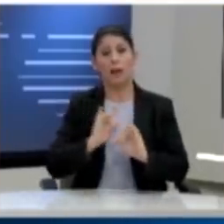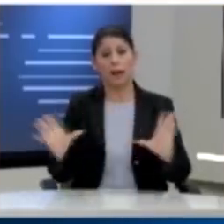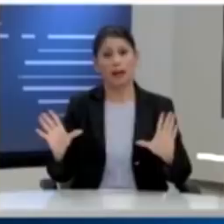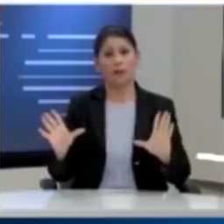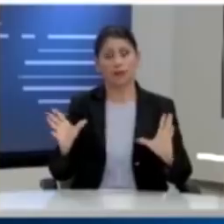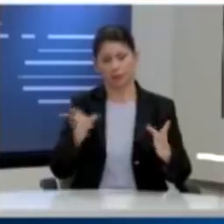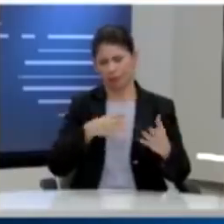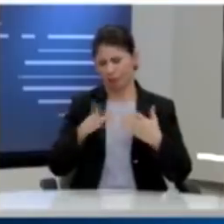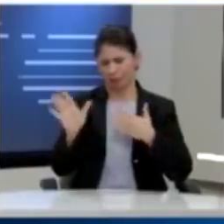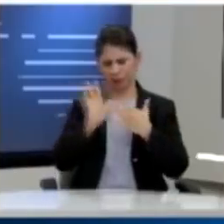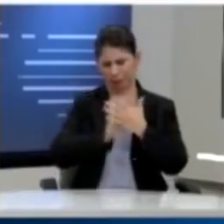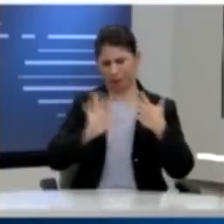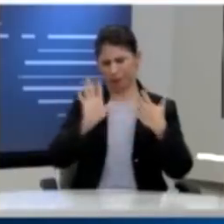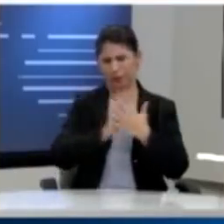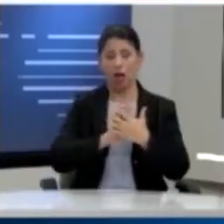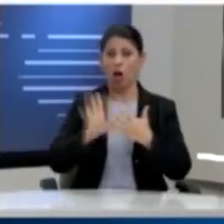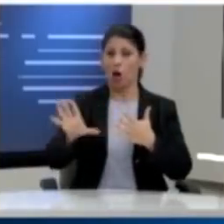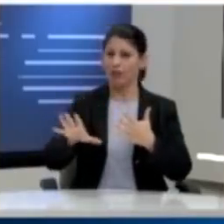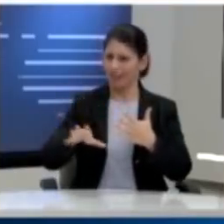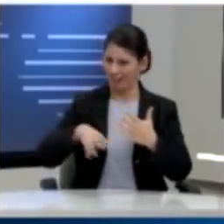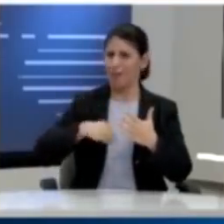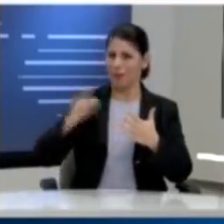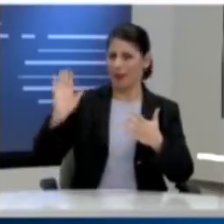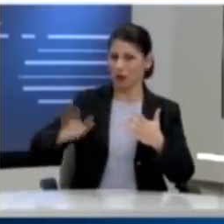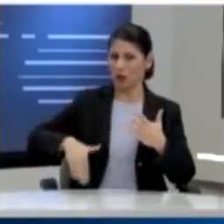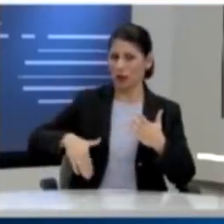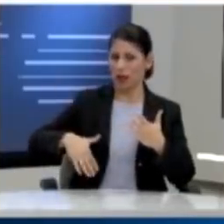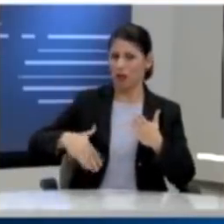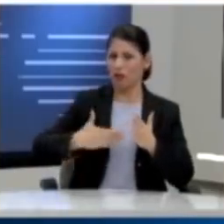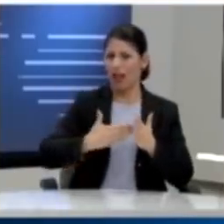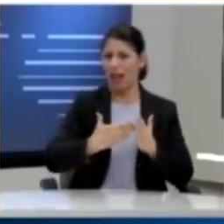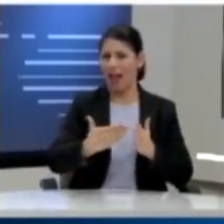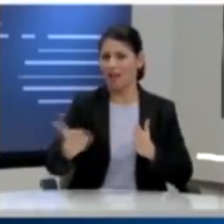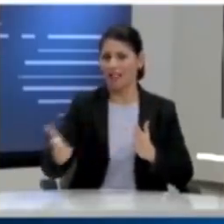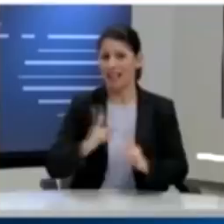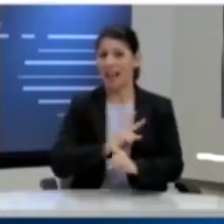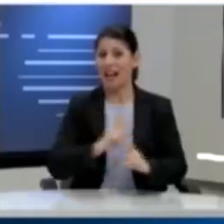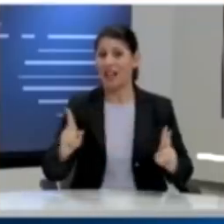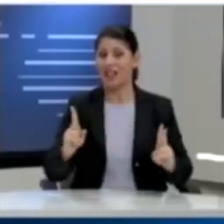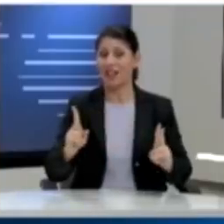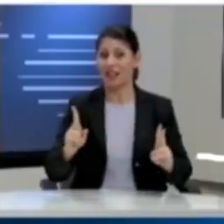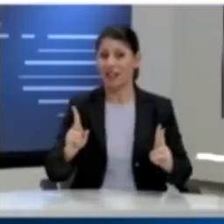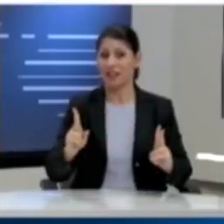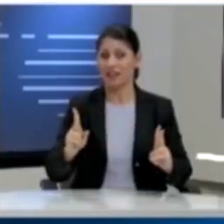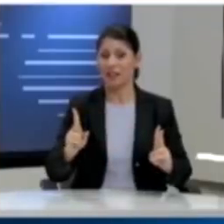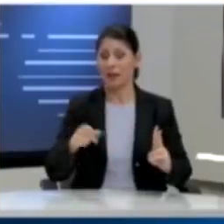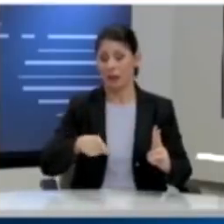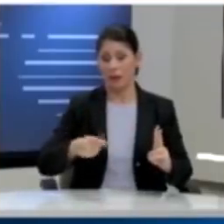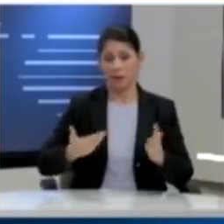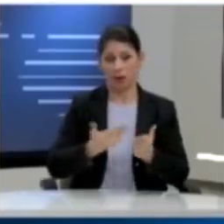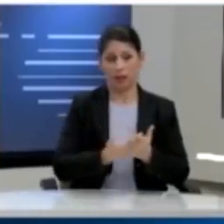αυταπάτη ότι θα υιοθετούσατε τελικά αυτές τις καθαρές υπέρ του λαού προτάσεις